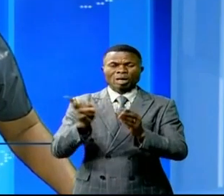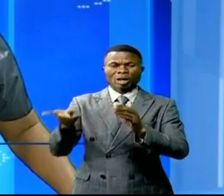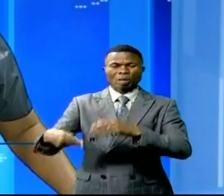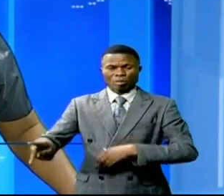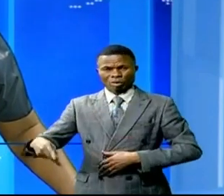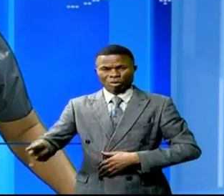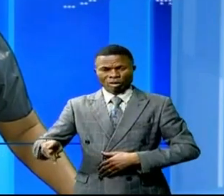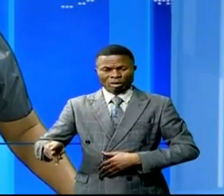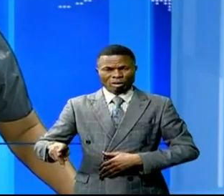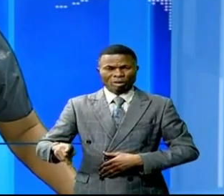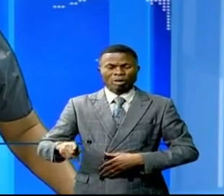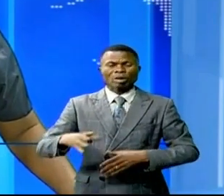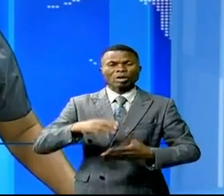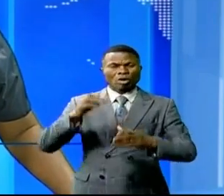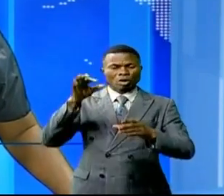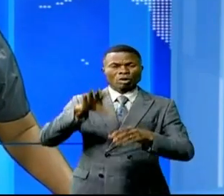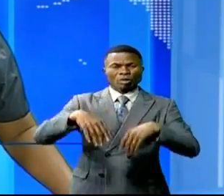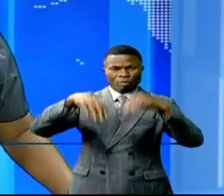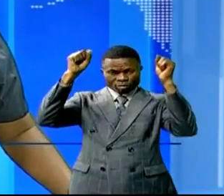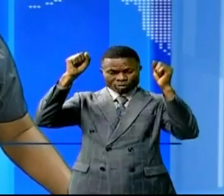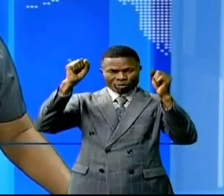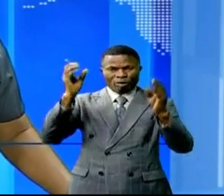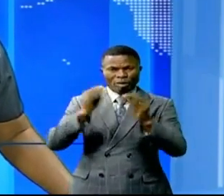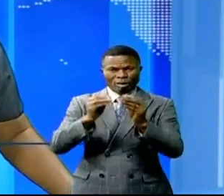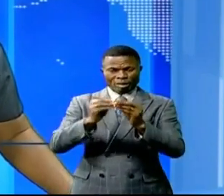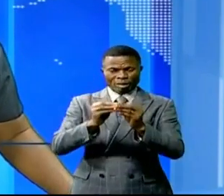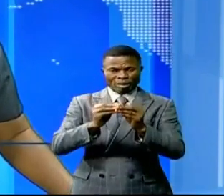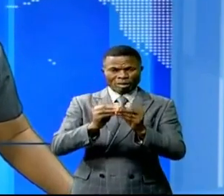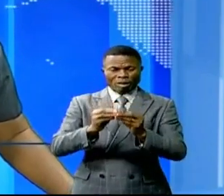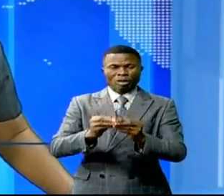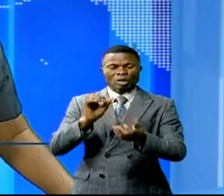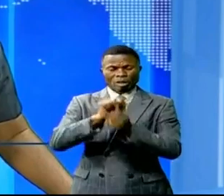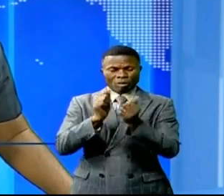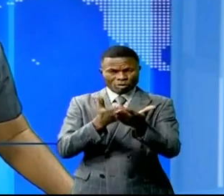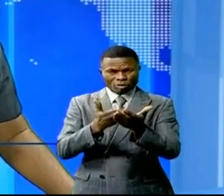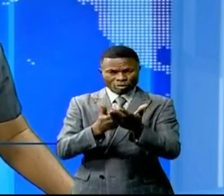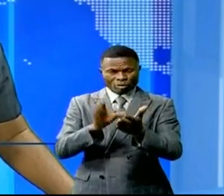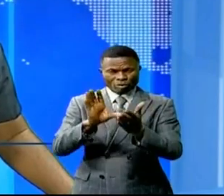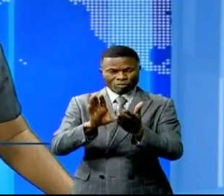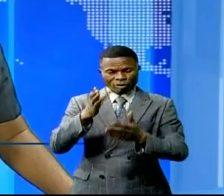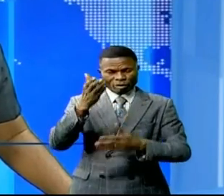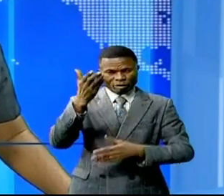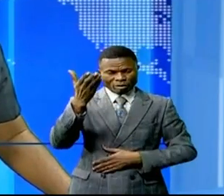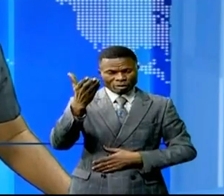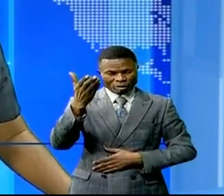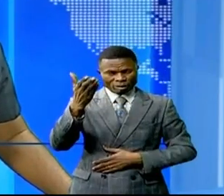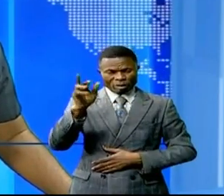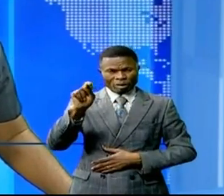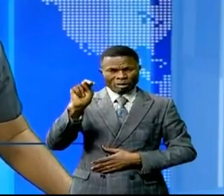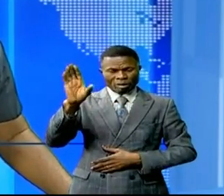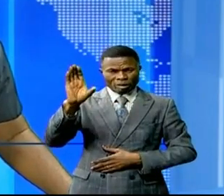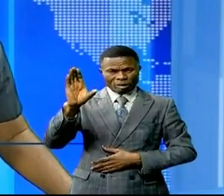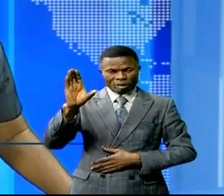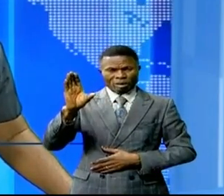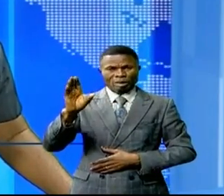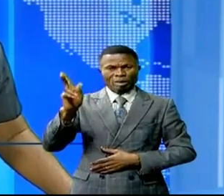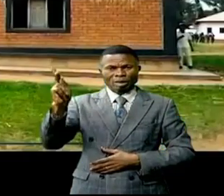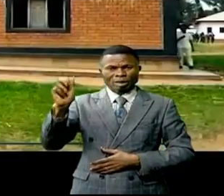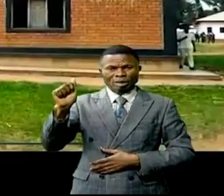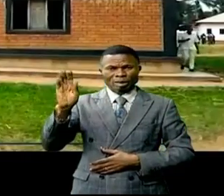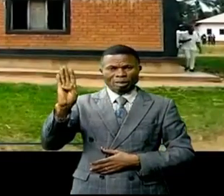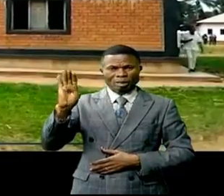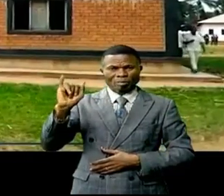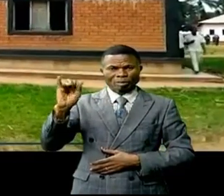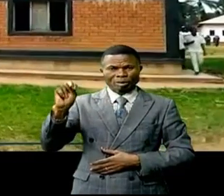provinciale, est finalement votée au cours d'une plénière consacrée à ce sujet. Images et commentaires de la RTNT Kabinda.